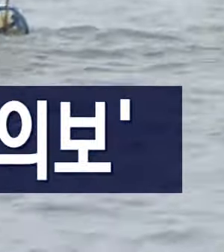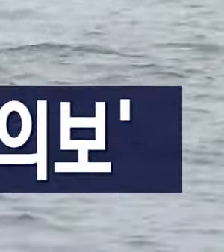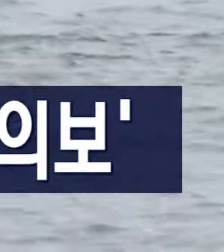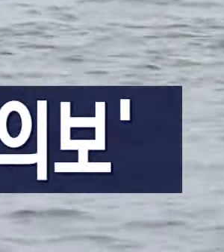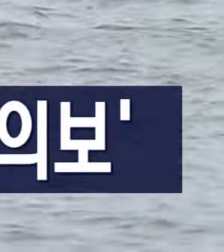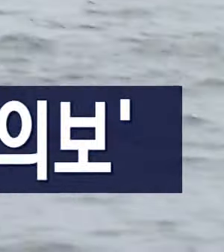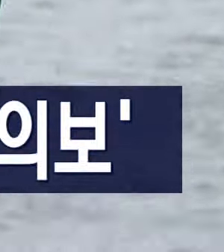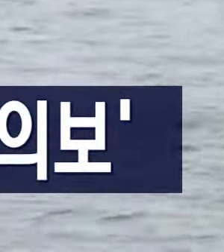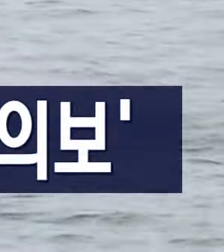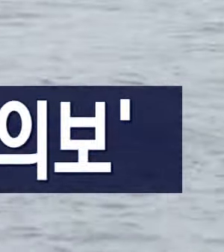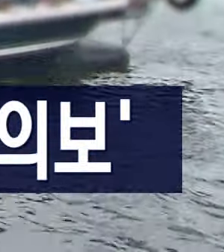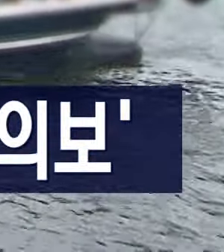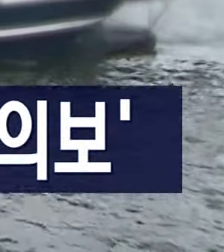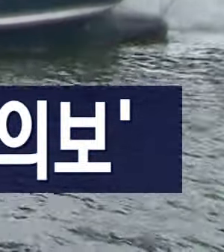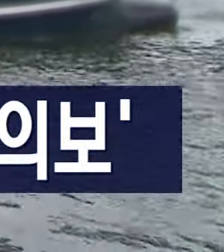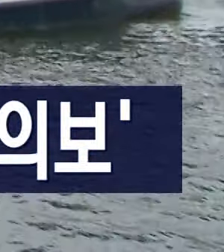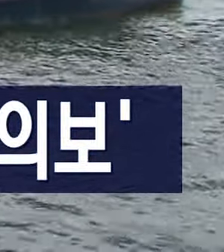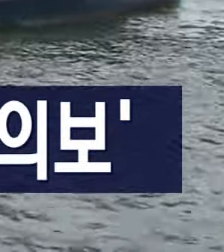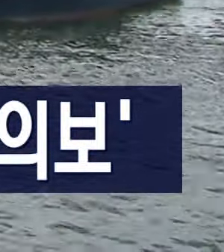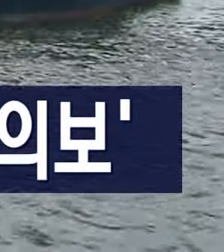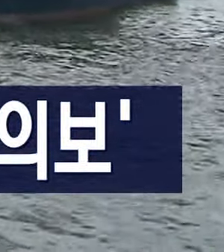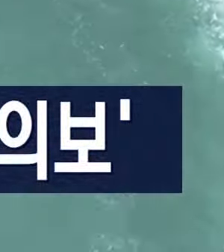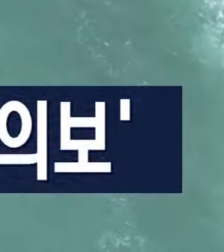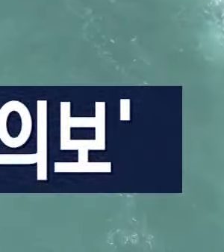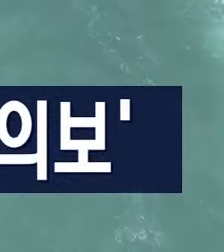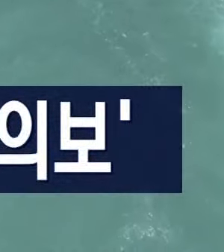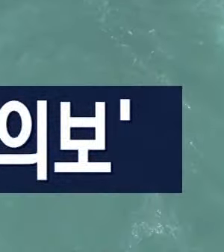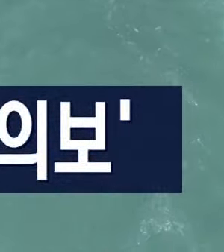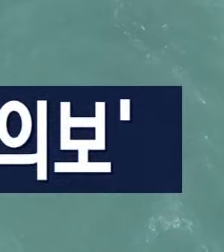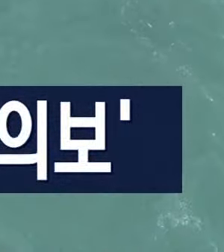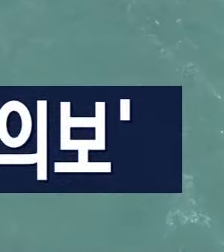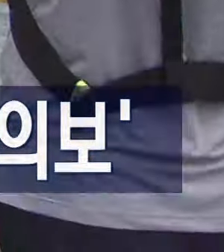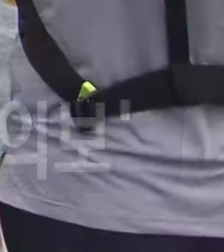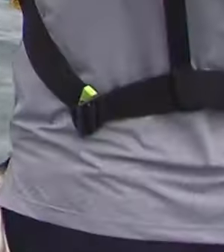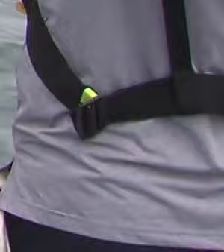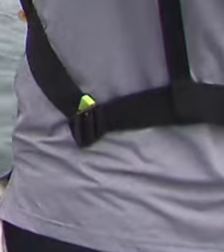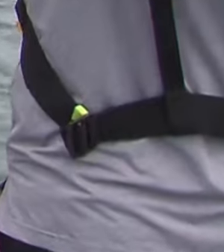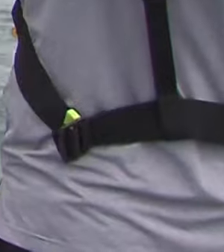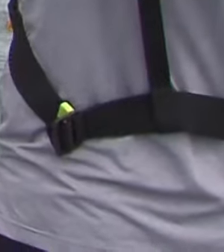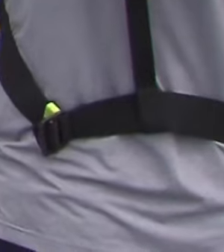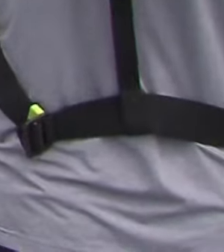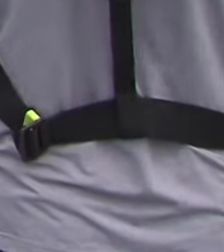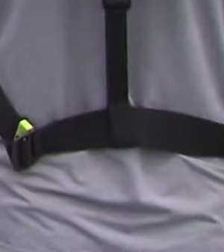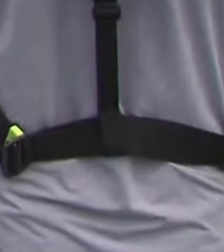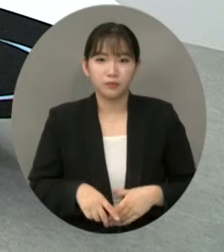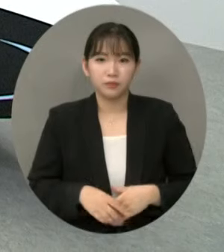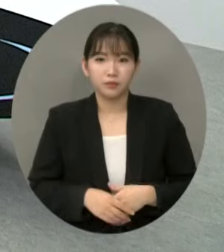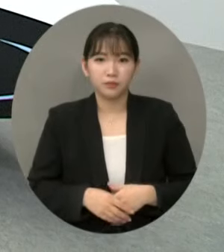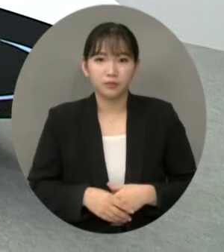여름철 낚시 어선이 많아지면서 각종 사고도 잇따르고 있습니다. 피해도 속출하면서 단속도 강화됐습니다.